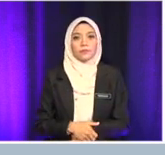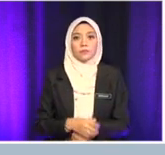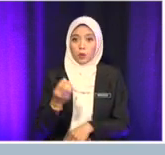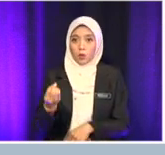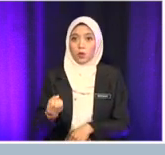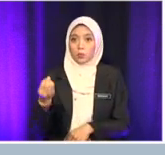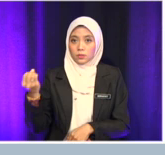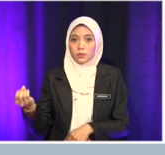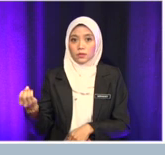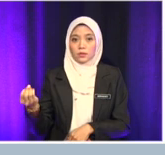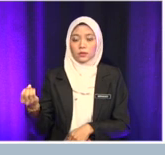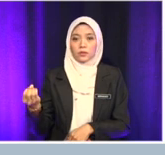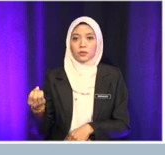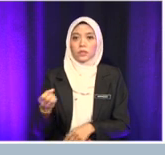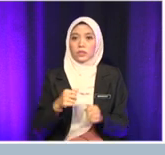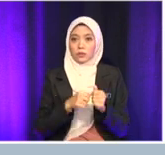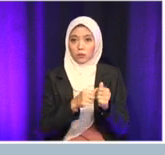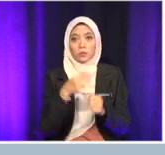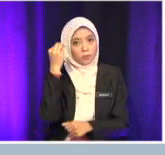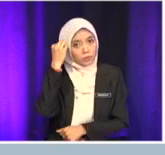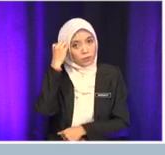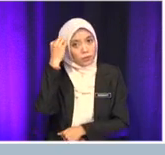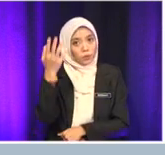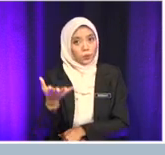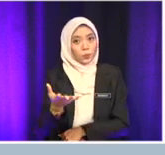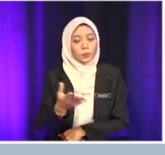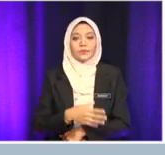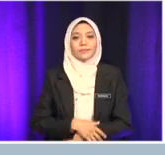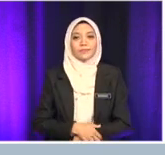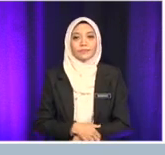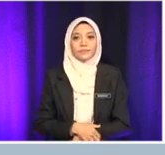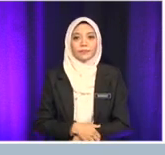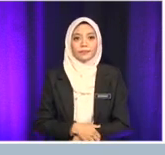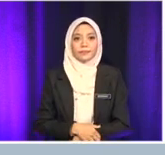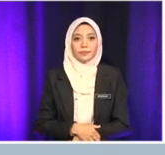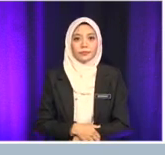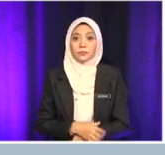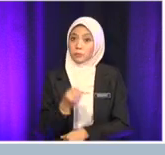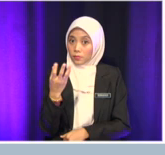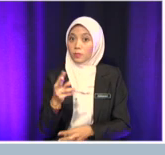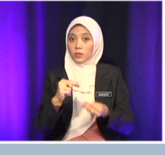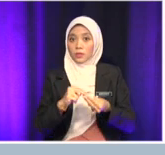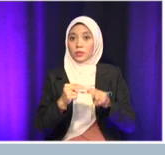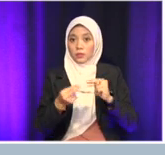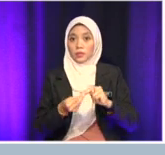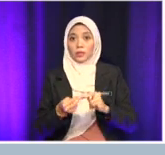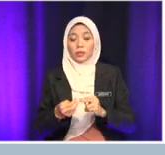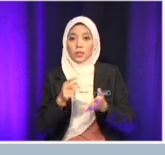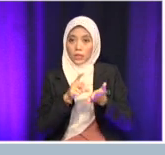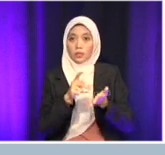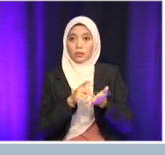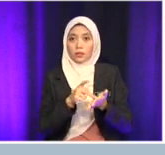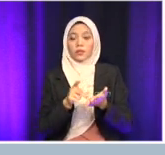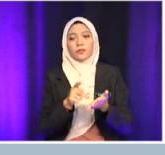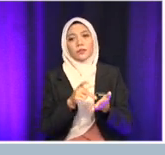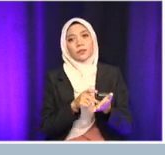adalah 24 dan Q tadi kita dapat nilai bagi kita tadi adalah 3 yaitu